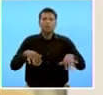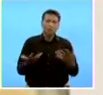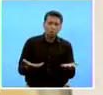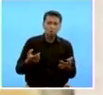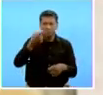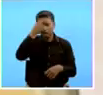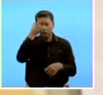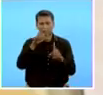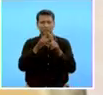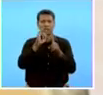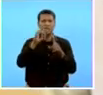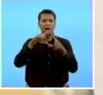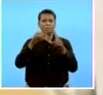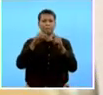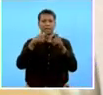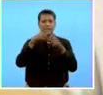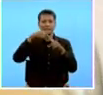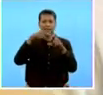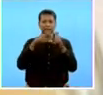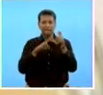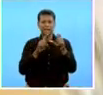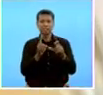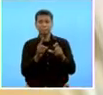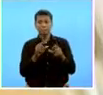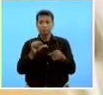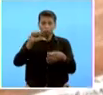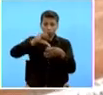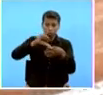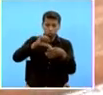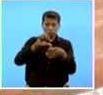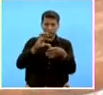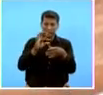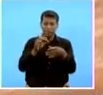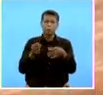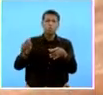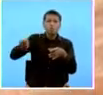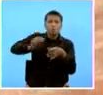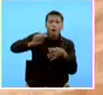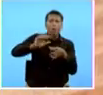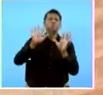tinggi dalam minuman kental manis. Tim Liputan, iNews melaporkan.